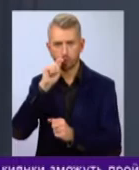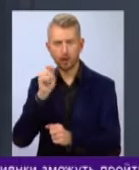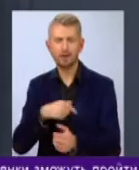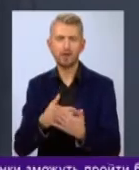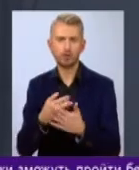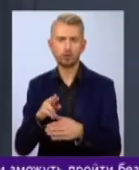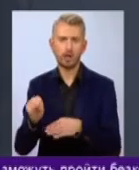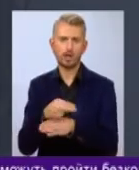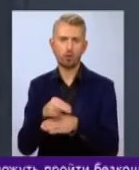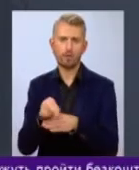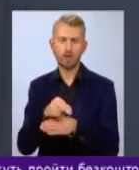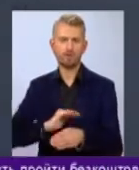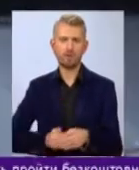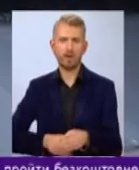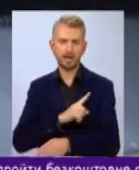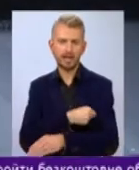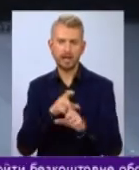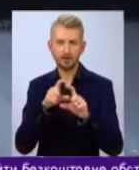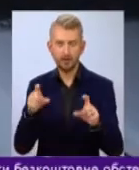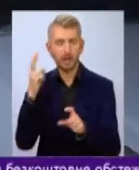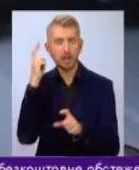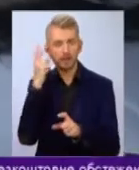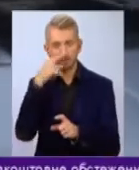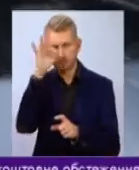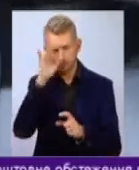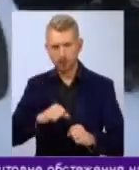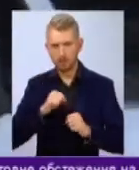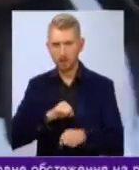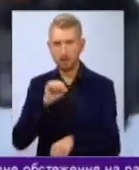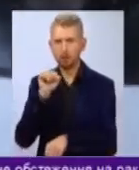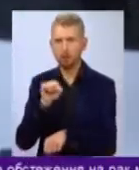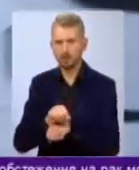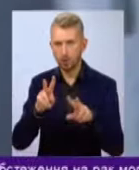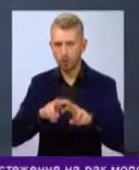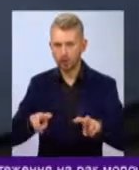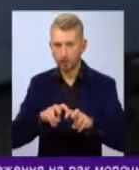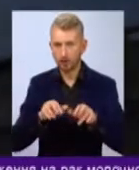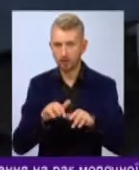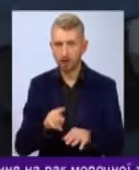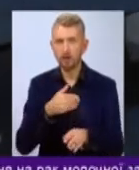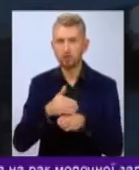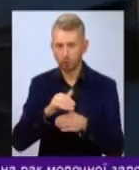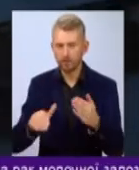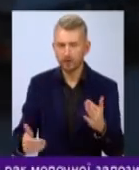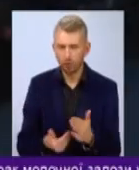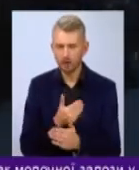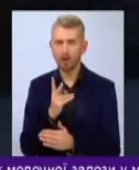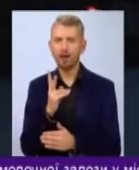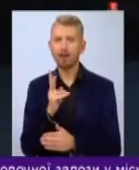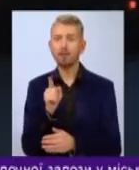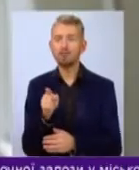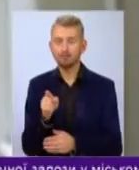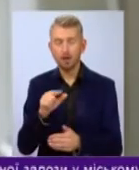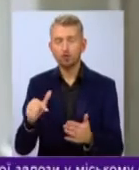нібито лікування в приватній клініці. Столичні правоохоронці намагалися зупинити розслідування справи, але згодом відновили. Калиновського